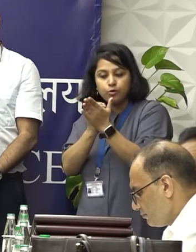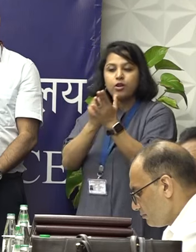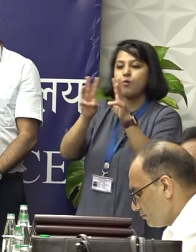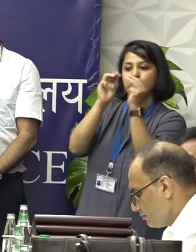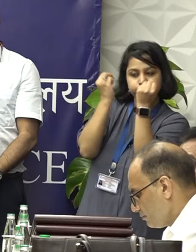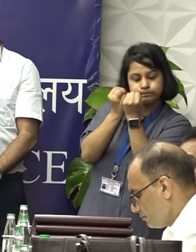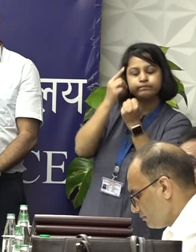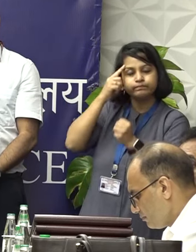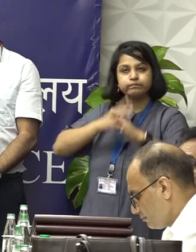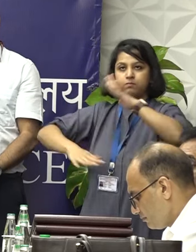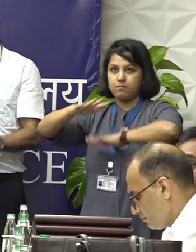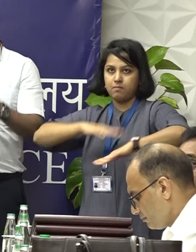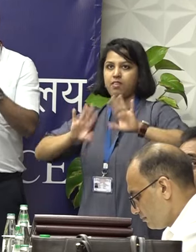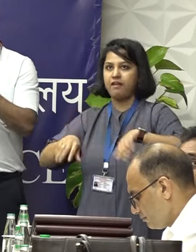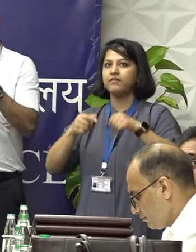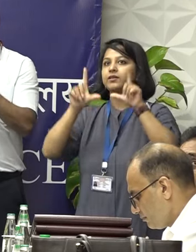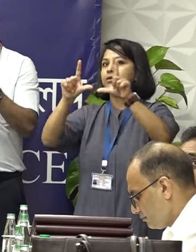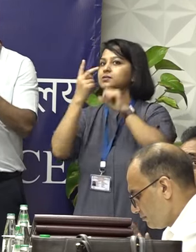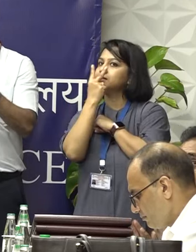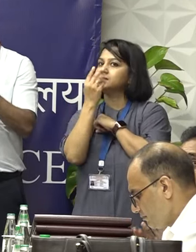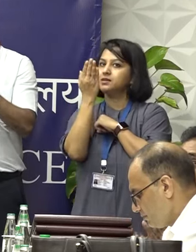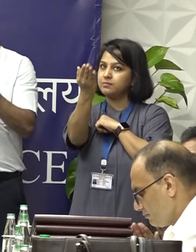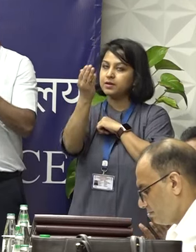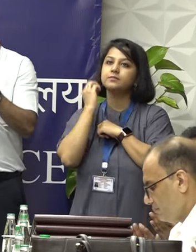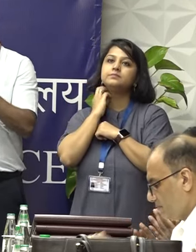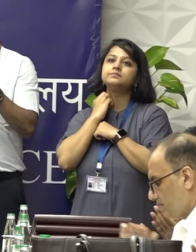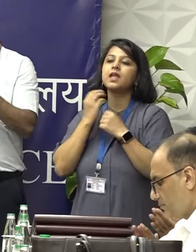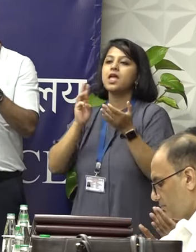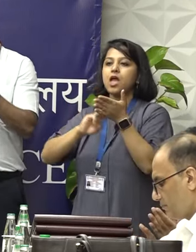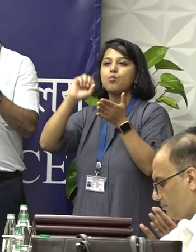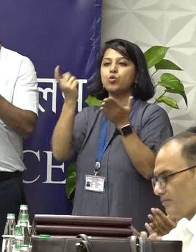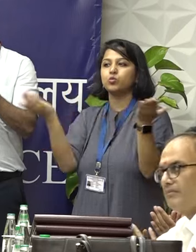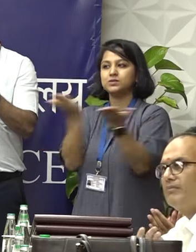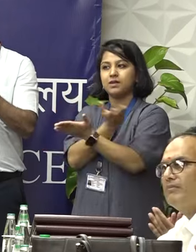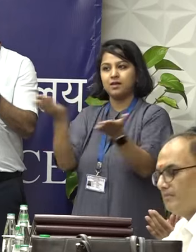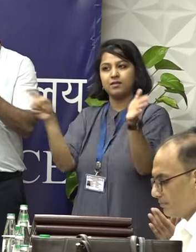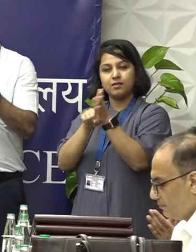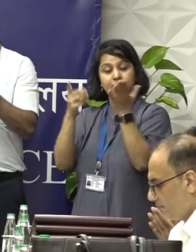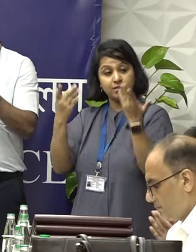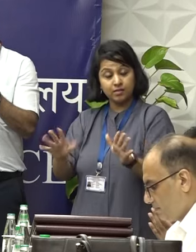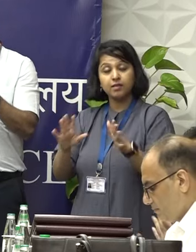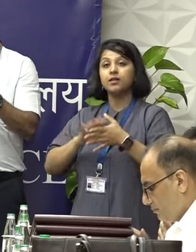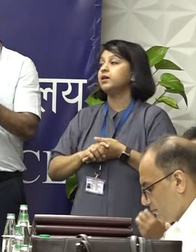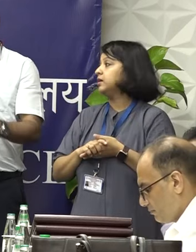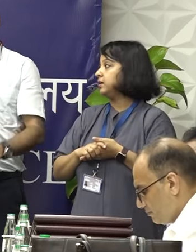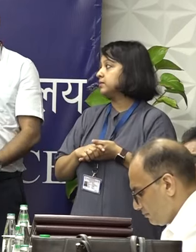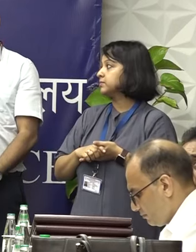कराएंगे। आप स्क्रीन पर देख पा रहे हैं समझौता ज्ञापन हस्ताक्षर किए जा चुके हैं।